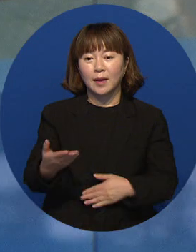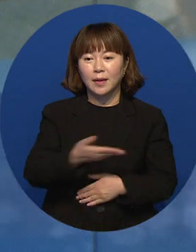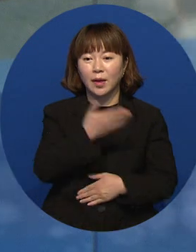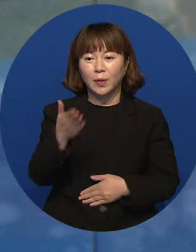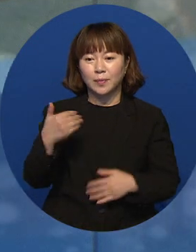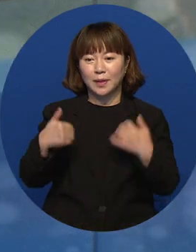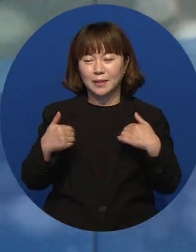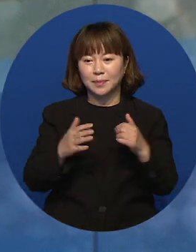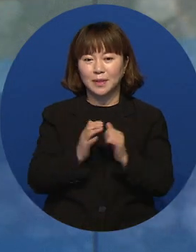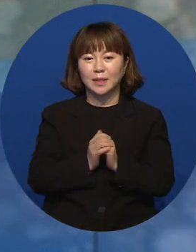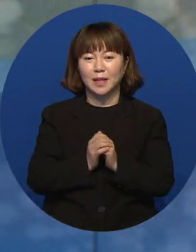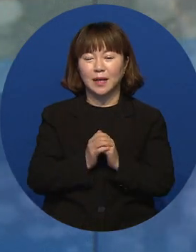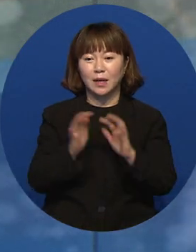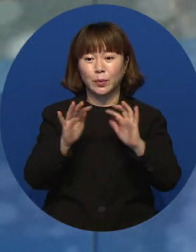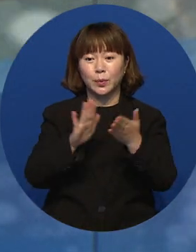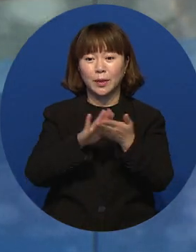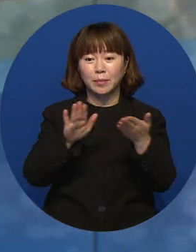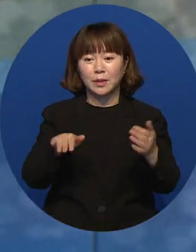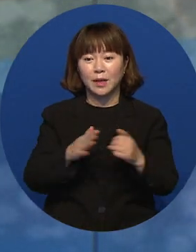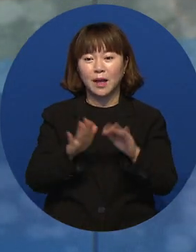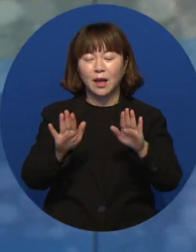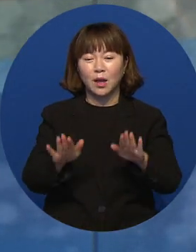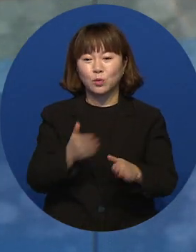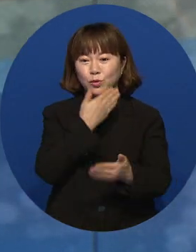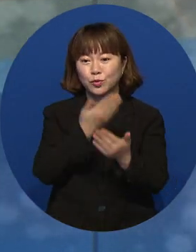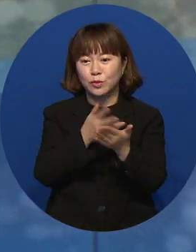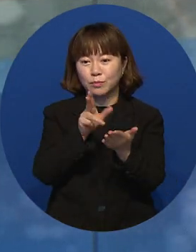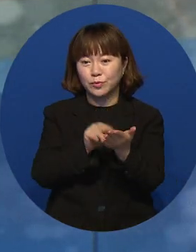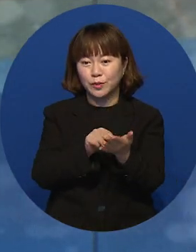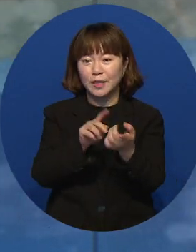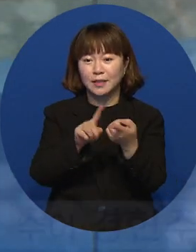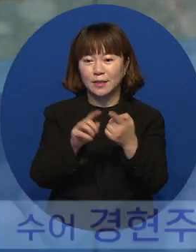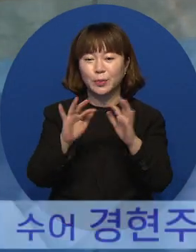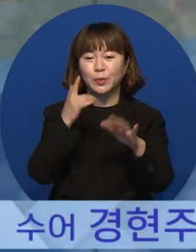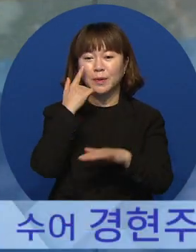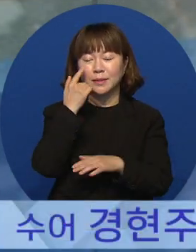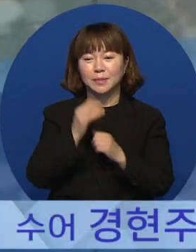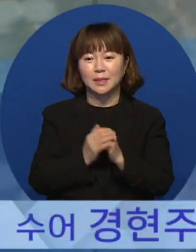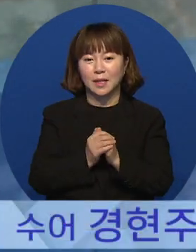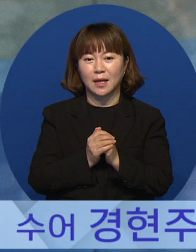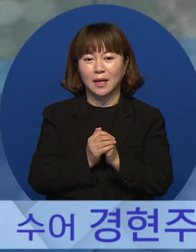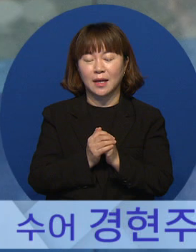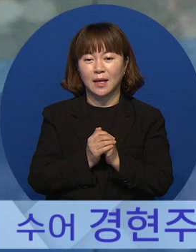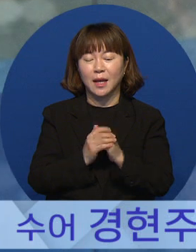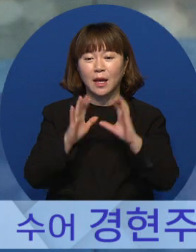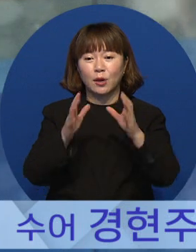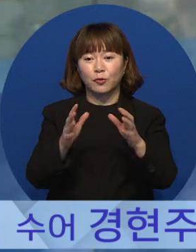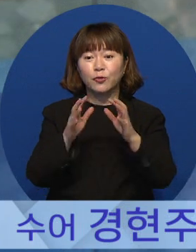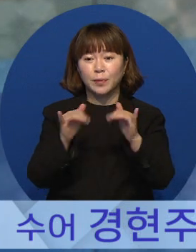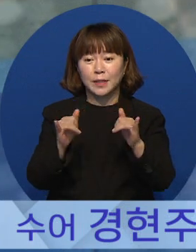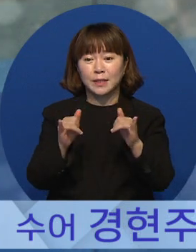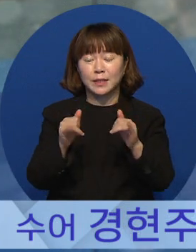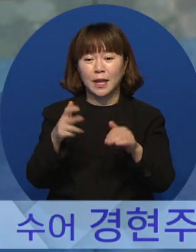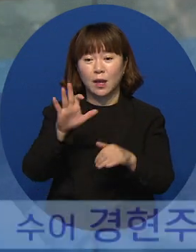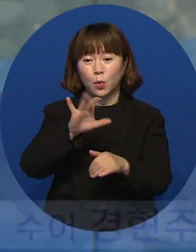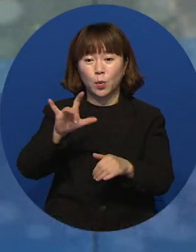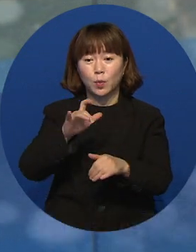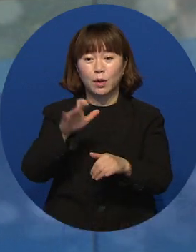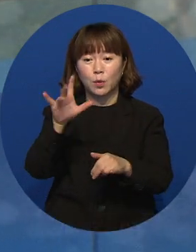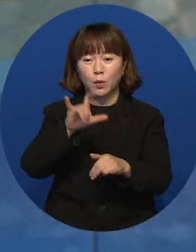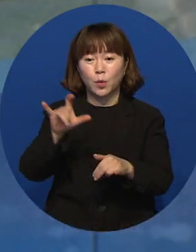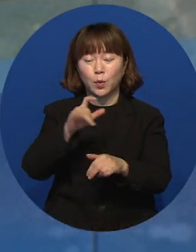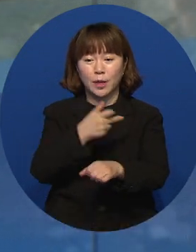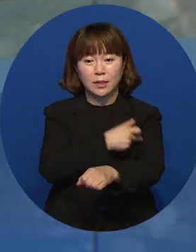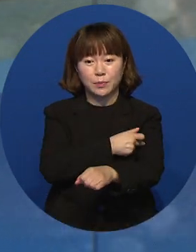요런 반갑습니다 부 정열의 시시각각 입니다 월도 핫 이슈의 1 4 핵심을 짚어 보겠습니다 국민들의 백신 접종 완료 일이 70% 를 넘어서면서